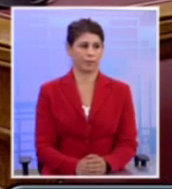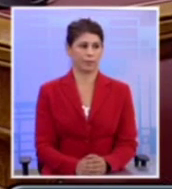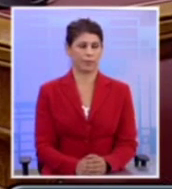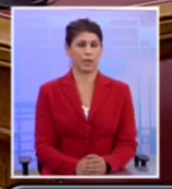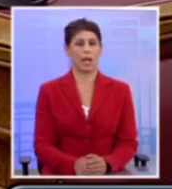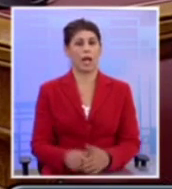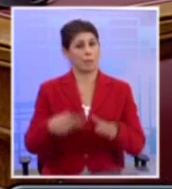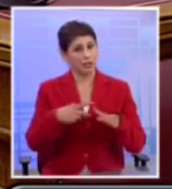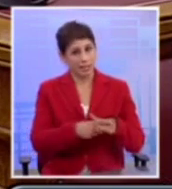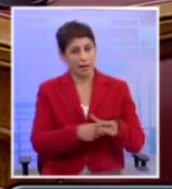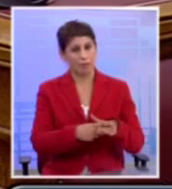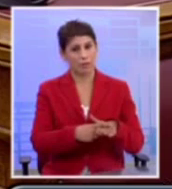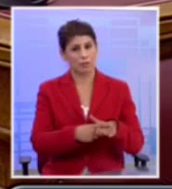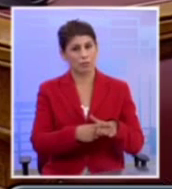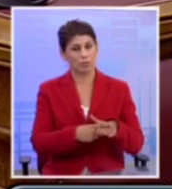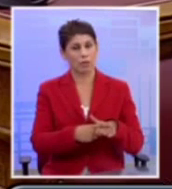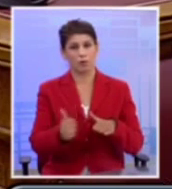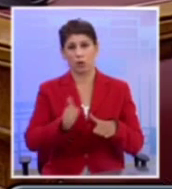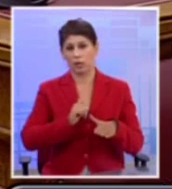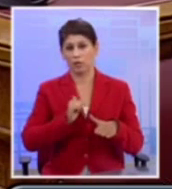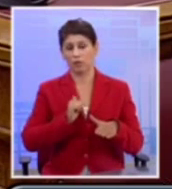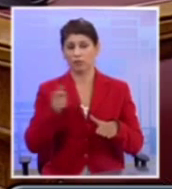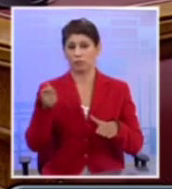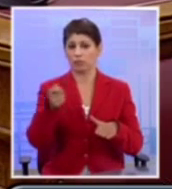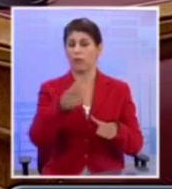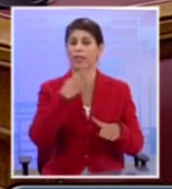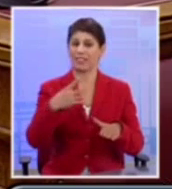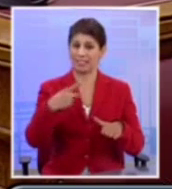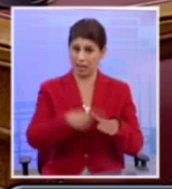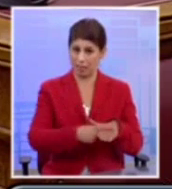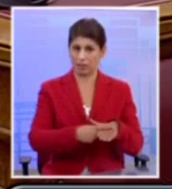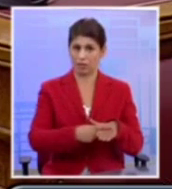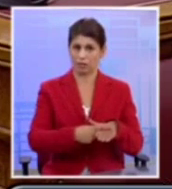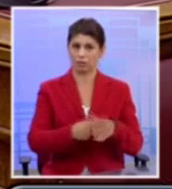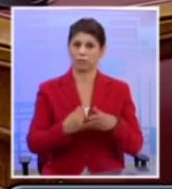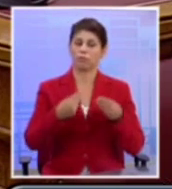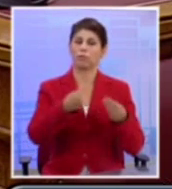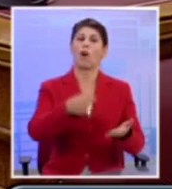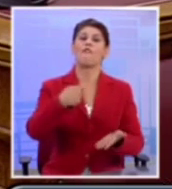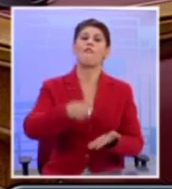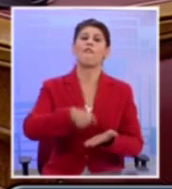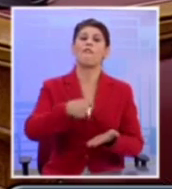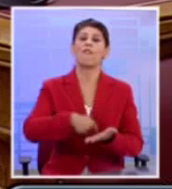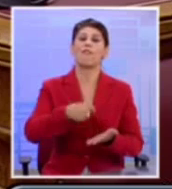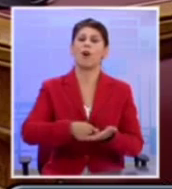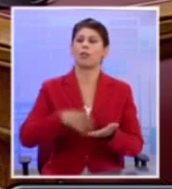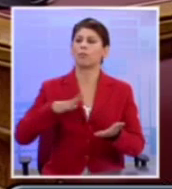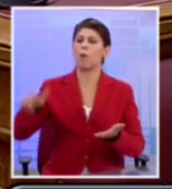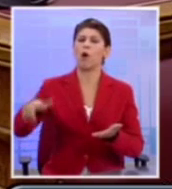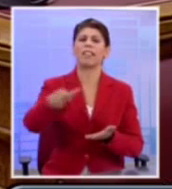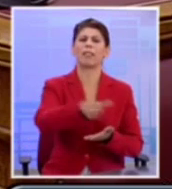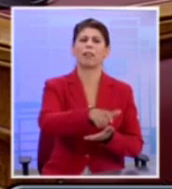από τις τράπεζες, από τους ιδιώτες πιστωτές, δηλαδή τις τράπεζες, στους φορολογουμένους, τους Έλληνες και